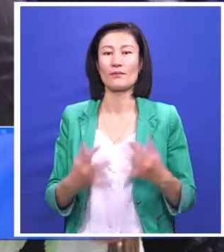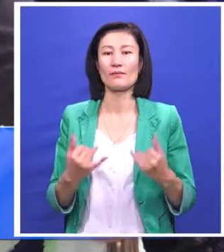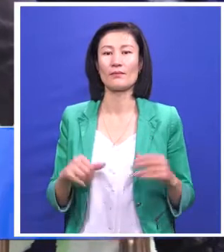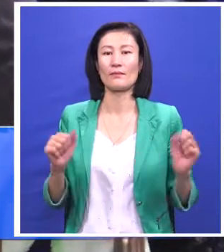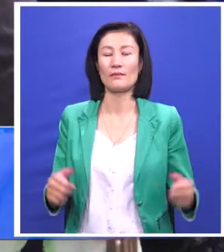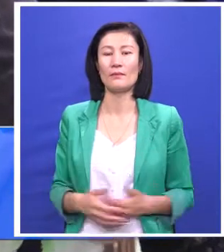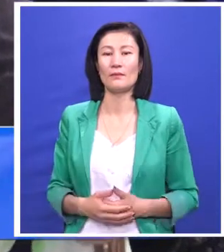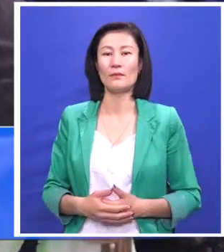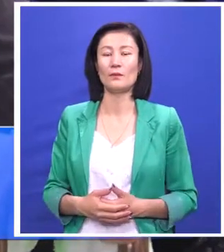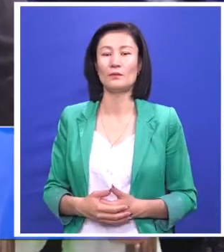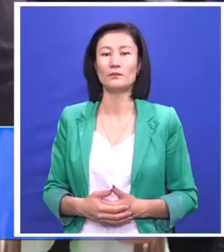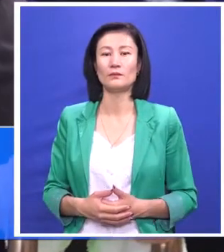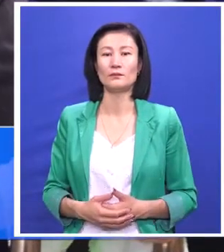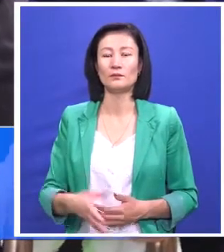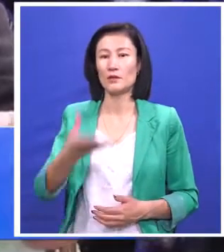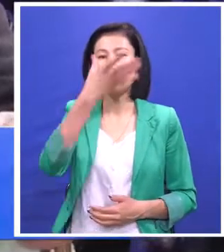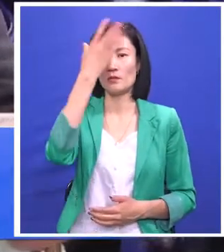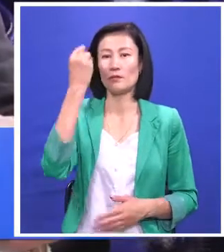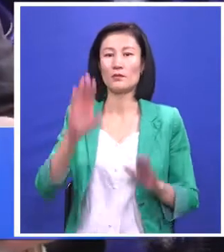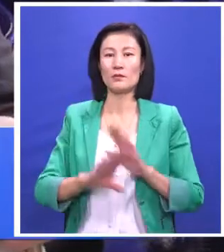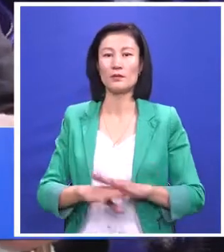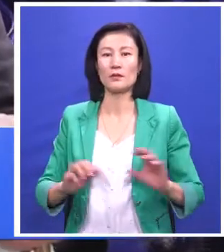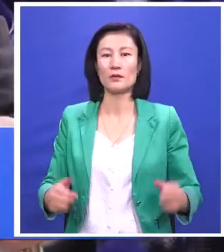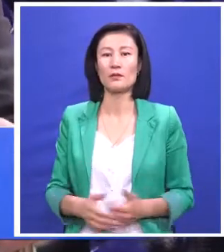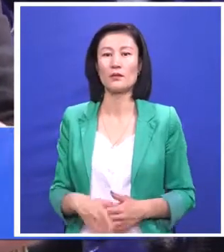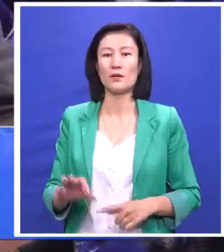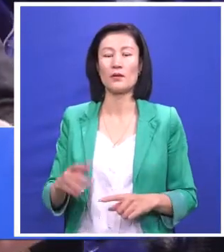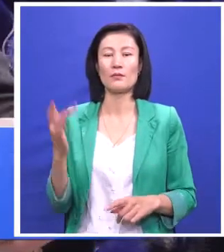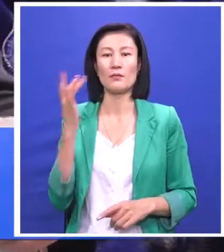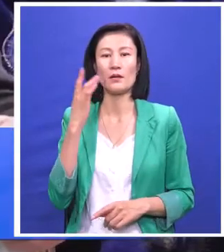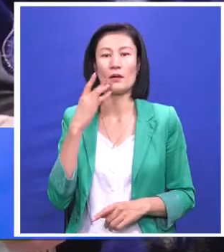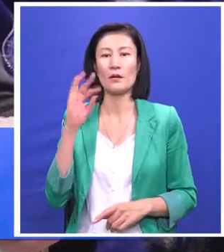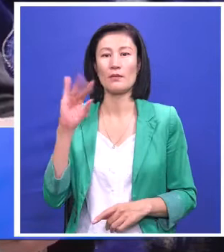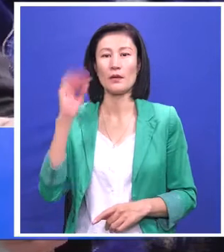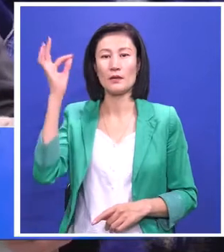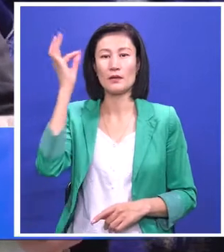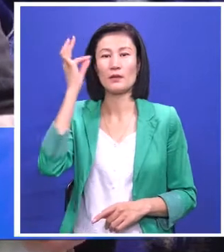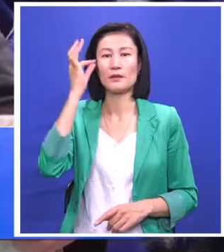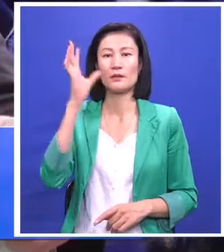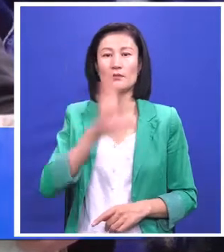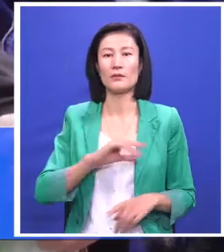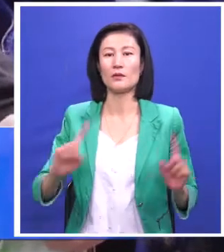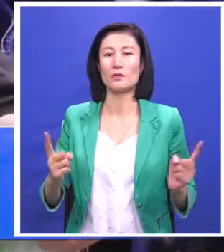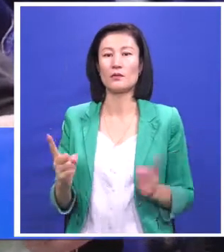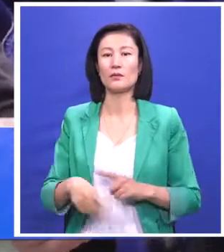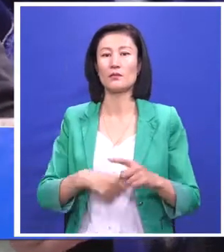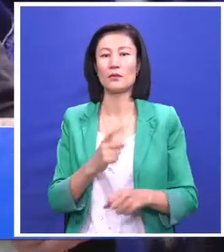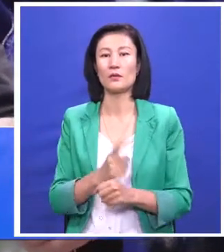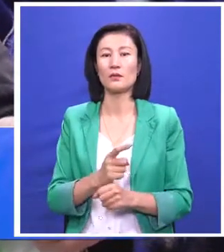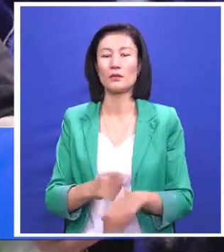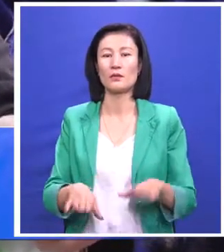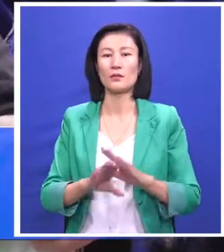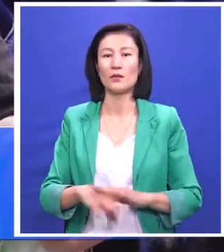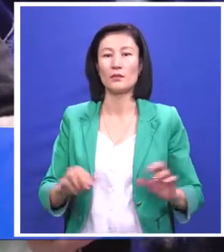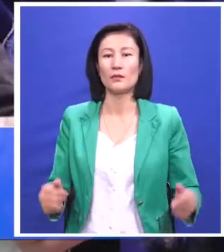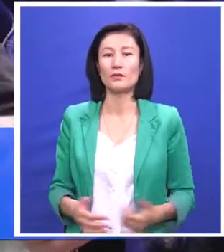адам. Сонда бұл ұмыту ол мүмкін емес. Кеткендерге осындай мәңгілік біз еске алып тұрайық. Оларды ұлықтамасан, ұлы